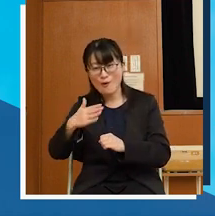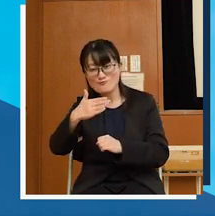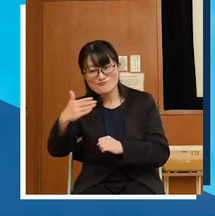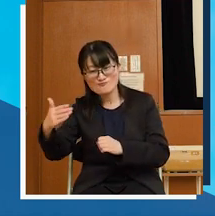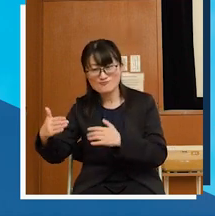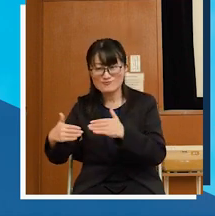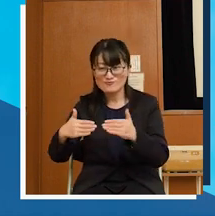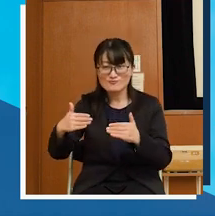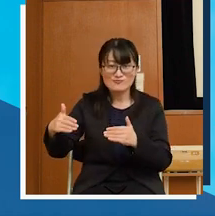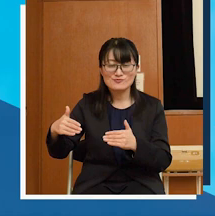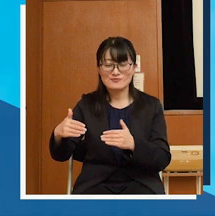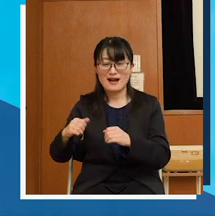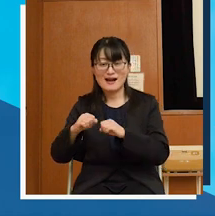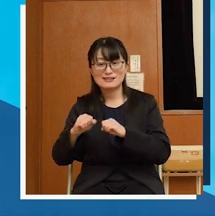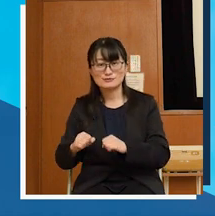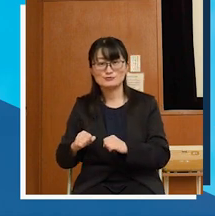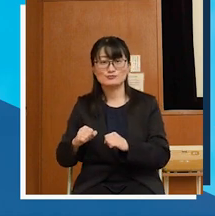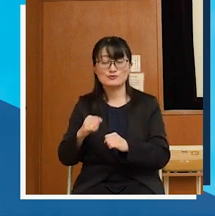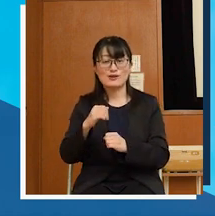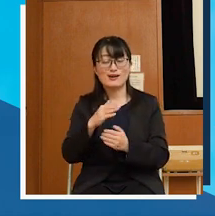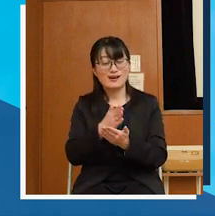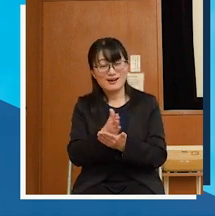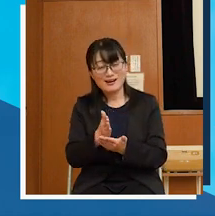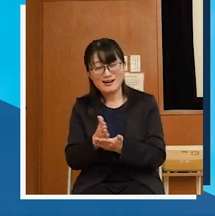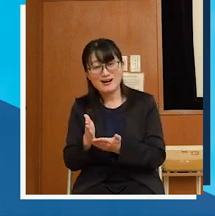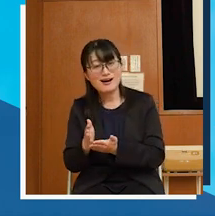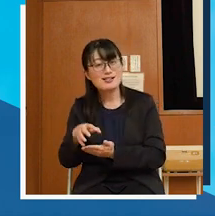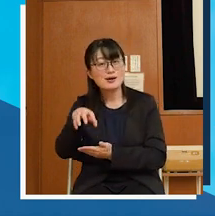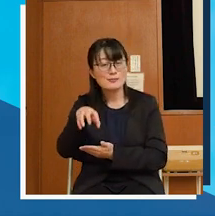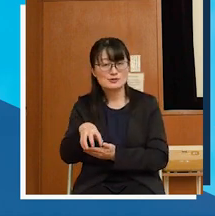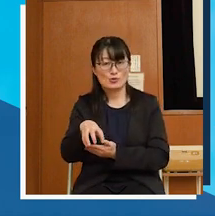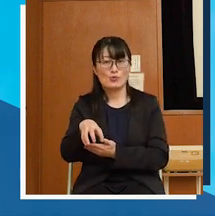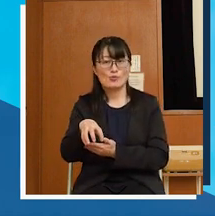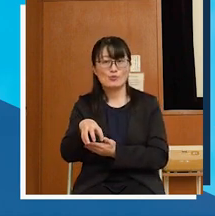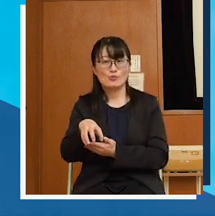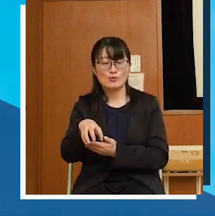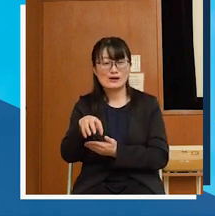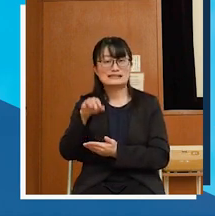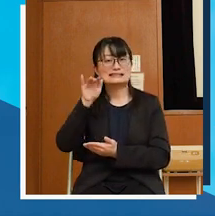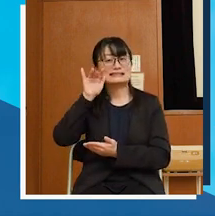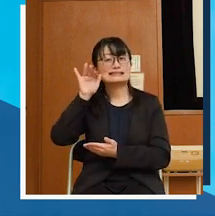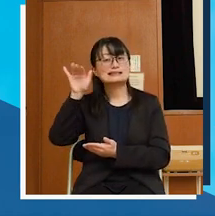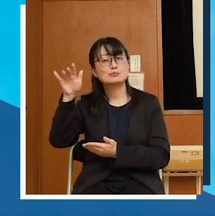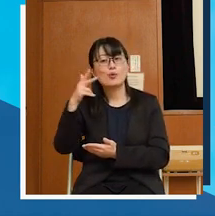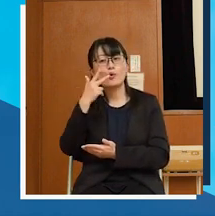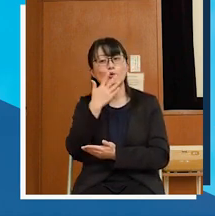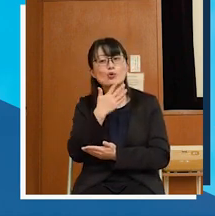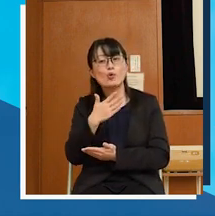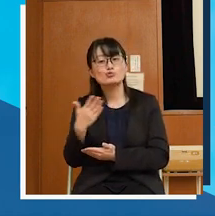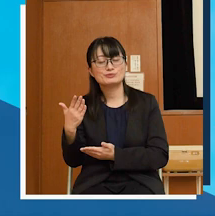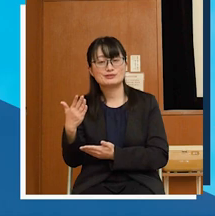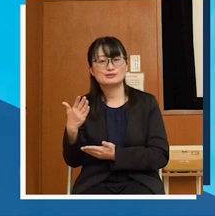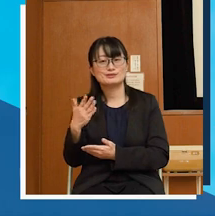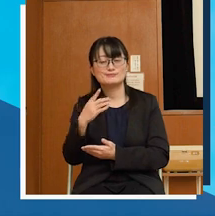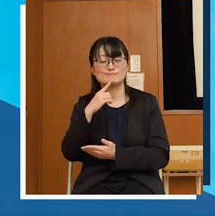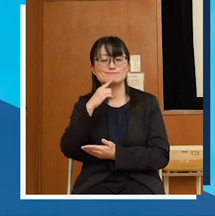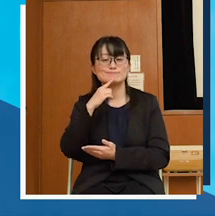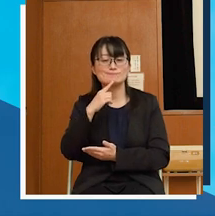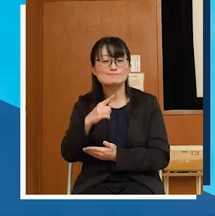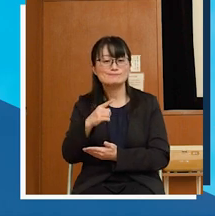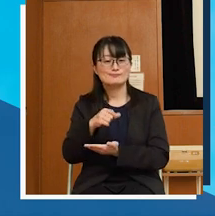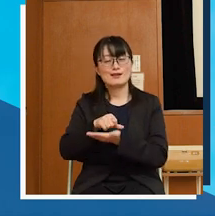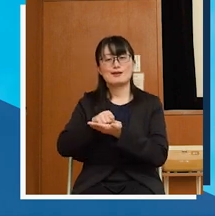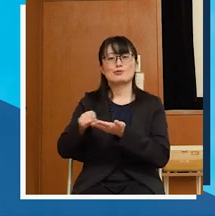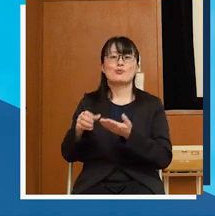評価をし2019年10月日本で初めて希望の海ホープスポットとして登録